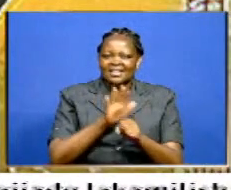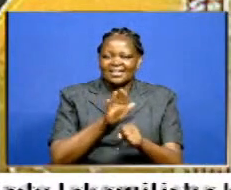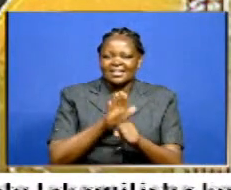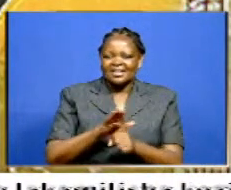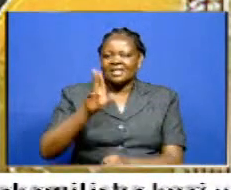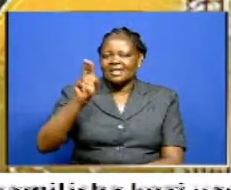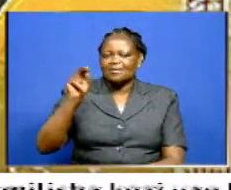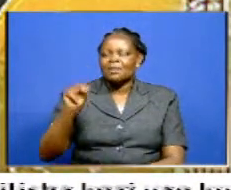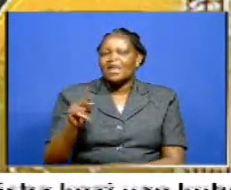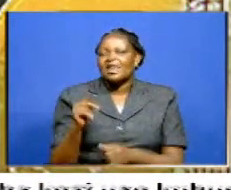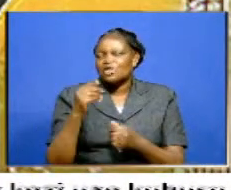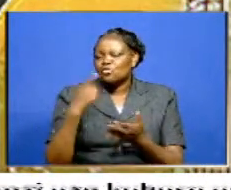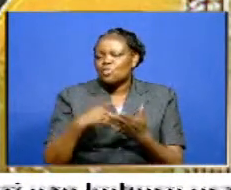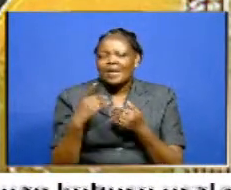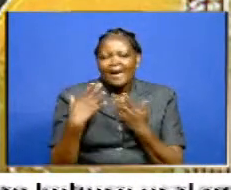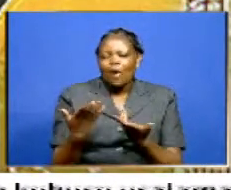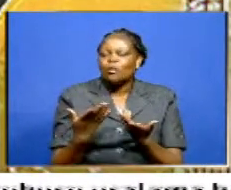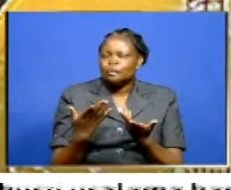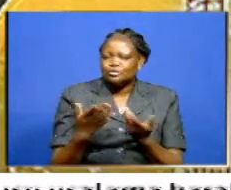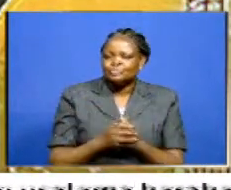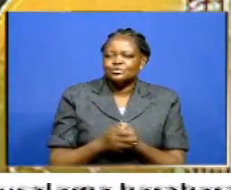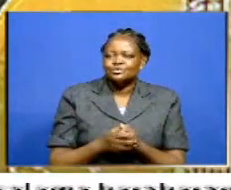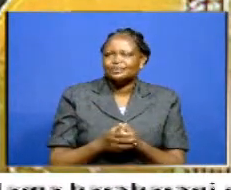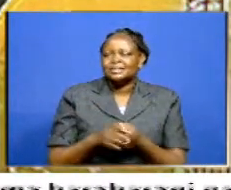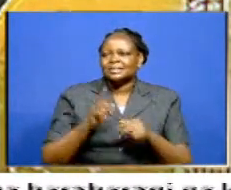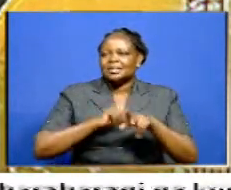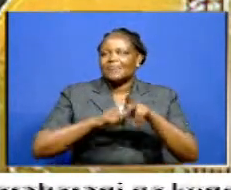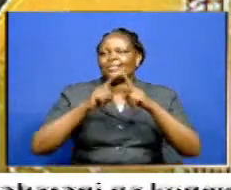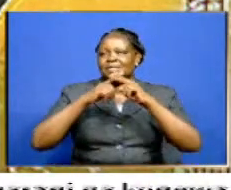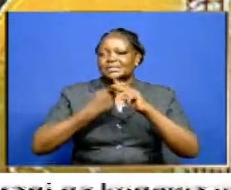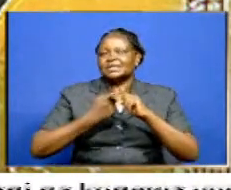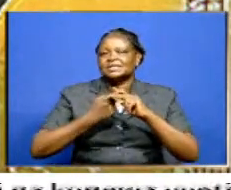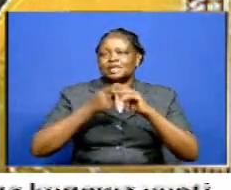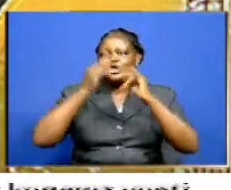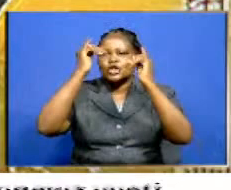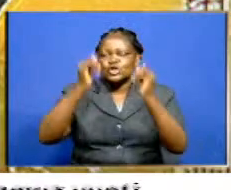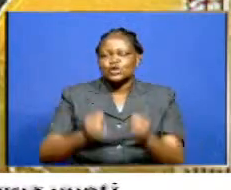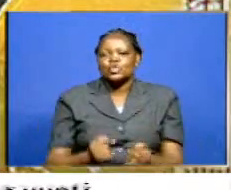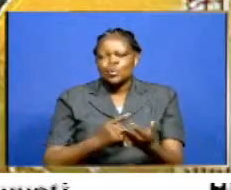yako imekuwaje, weekend yako pia, tunapoanza wiki mpya